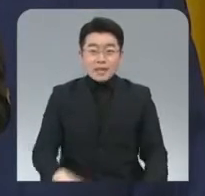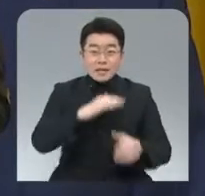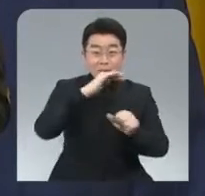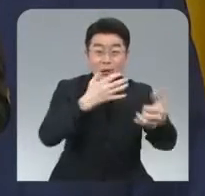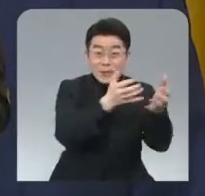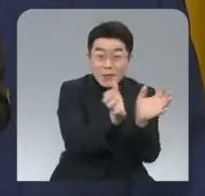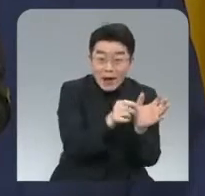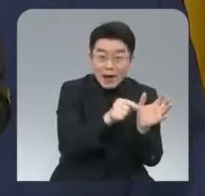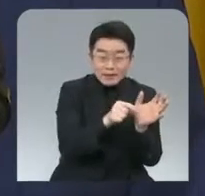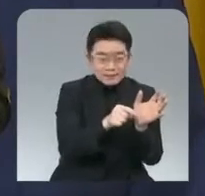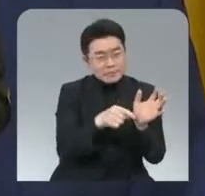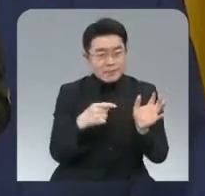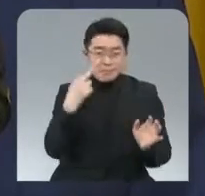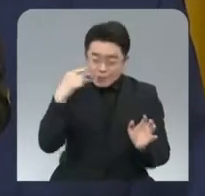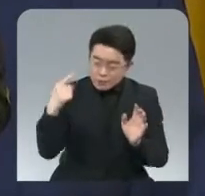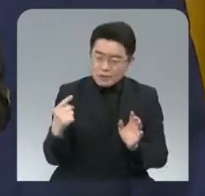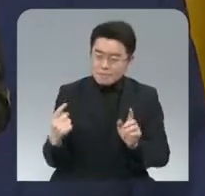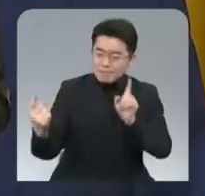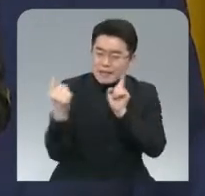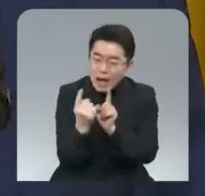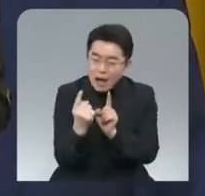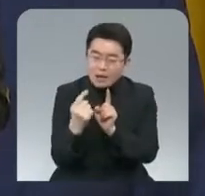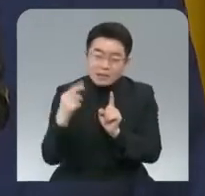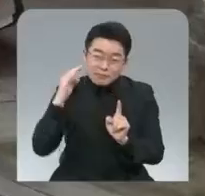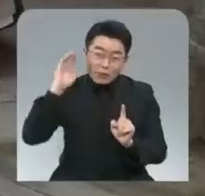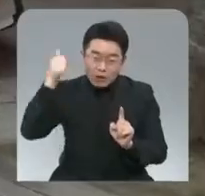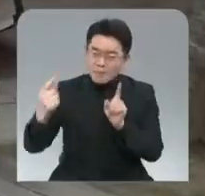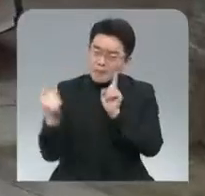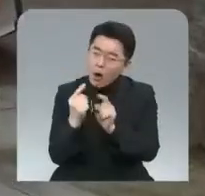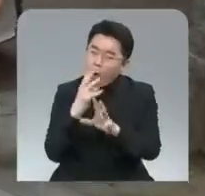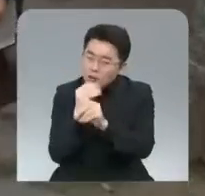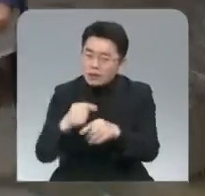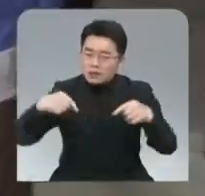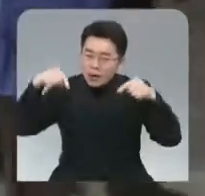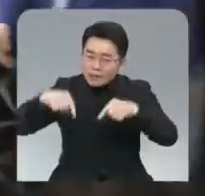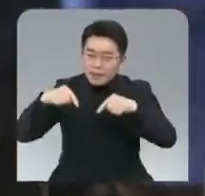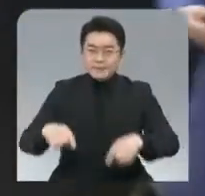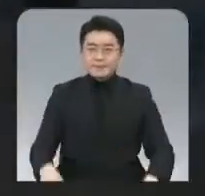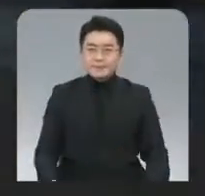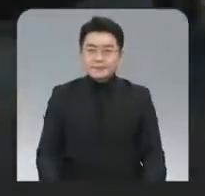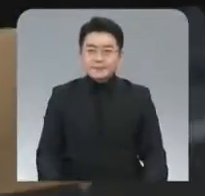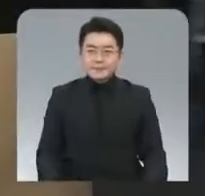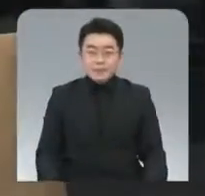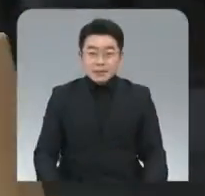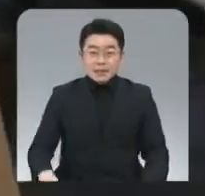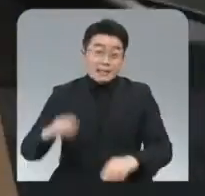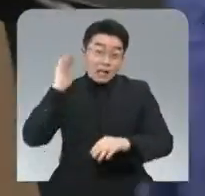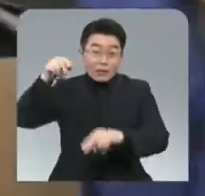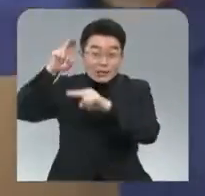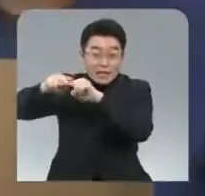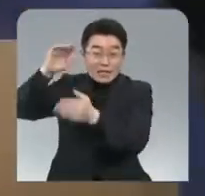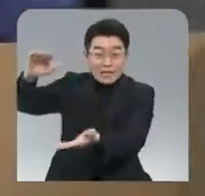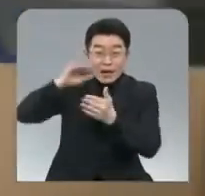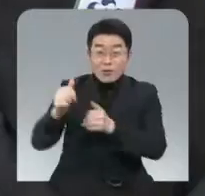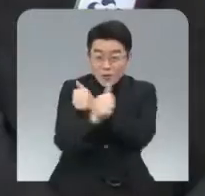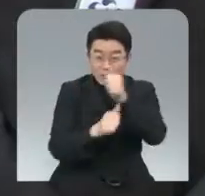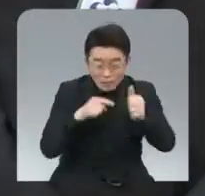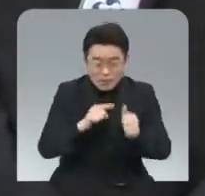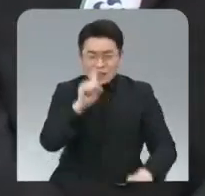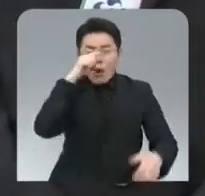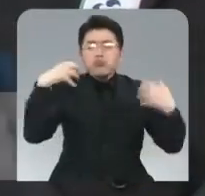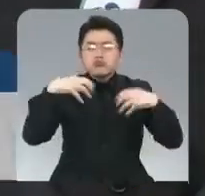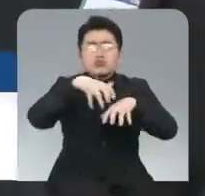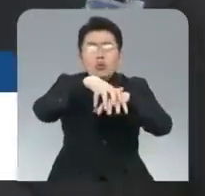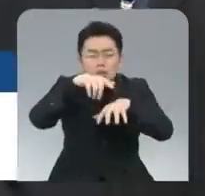にしました代表団は最大野党国民の力のパッチン国会議員が